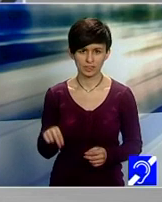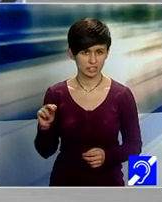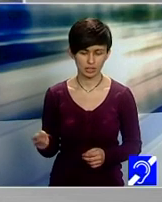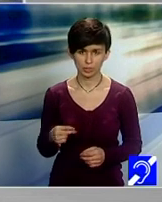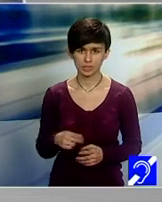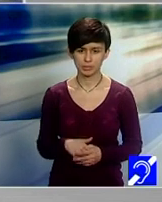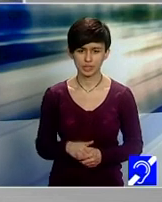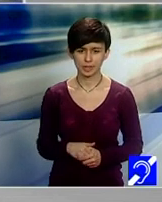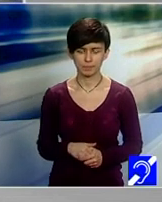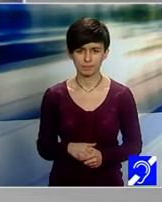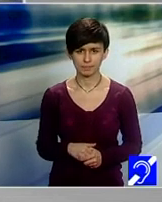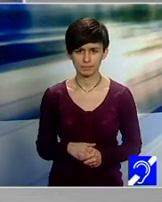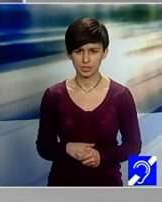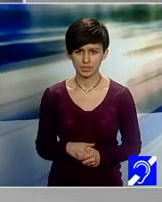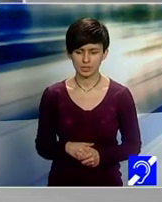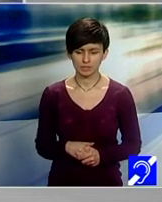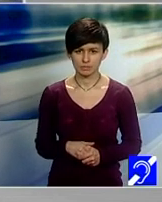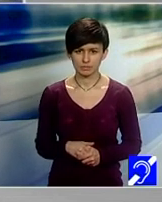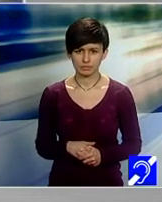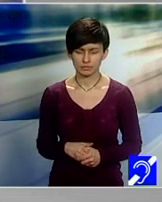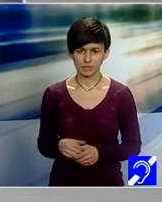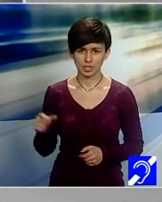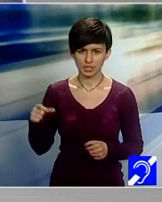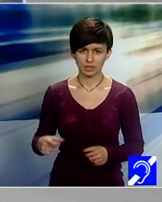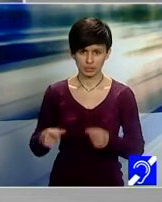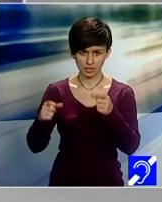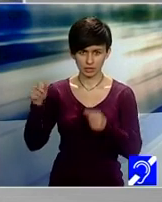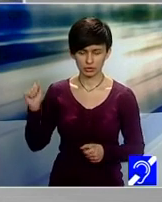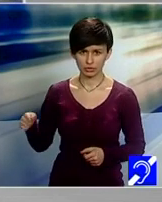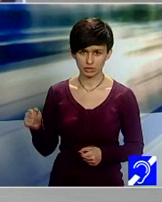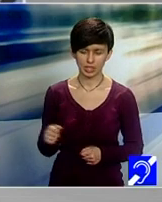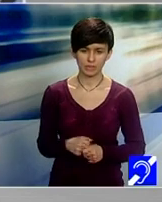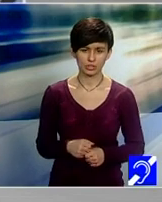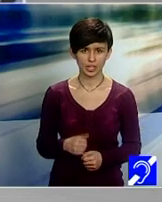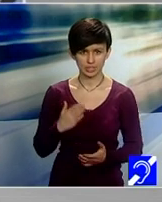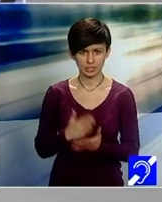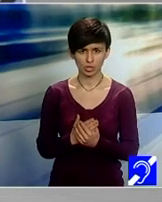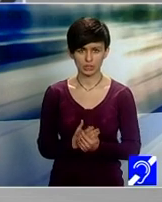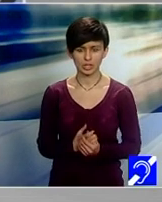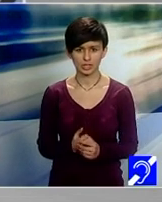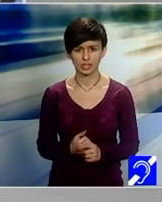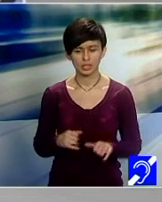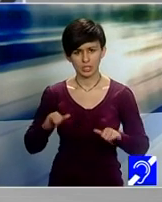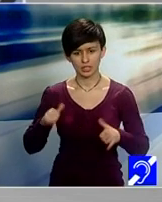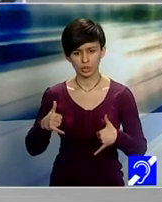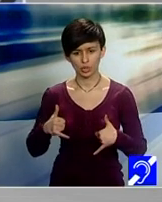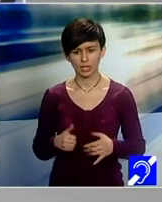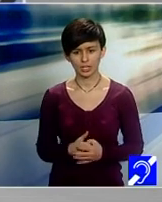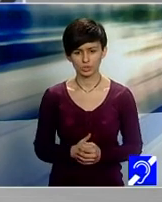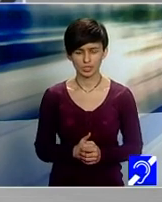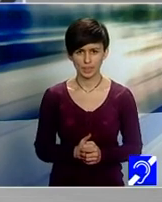Dar, cum v-am spus, Curtea Constituțională s-a pronunțat într-o cauză care pot să spun eu că este